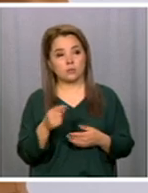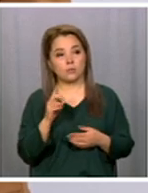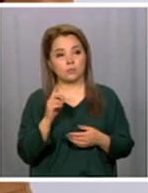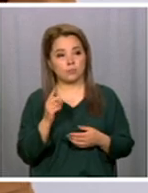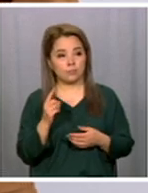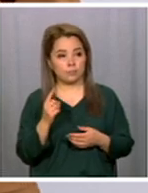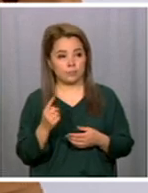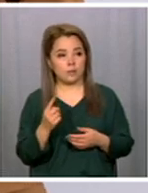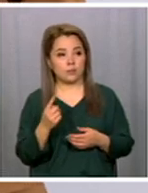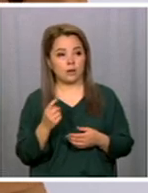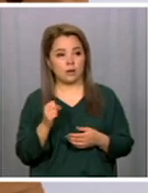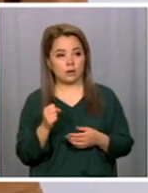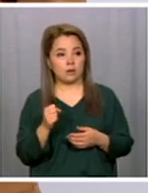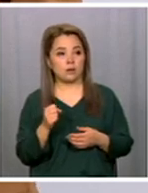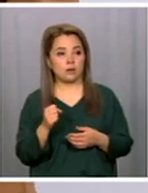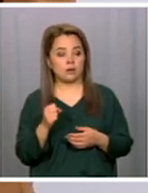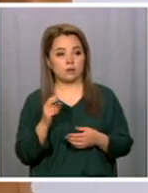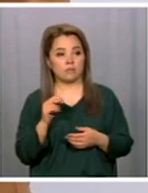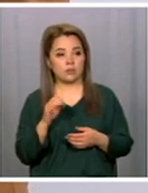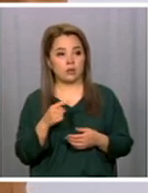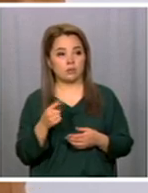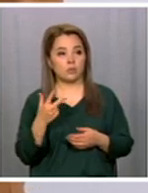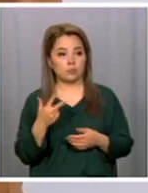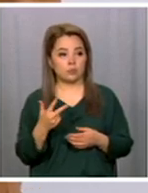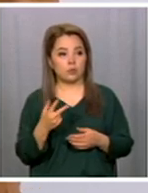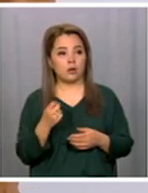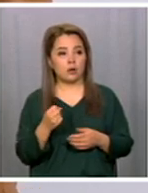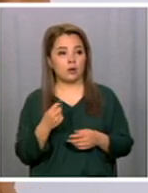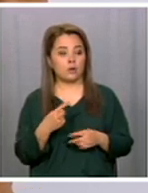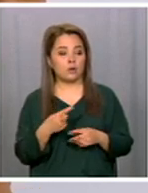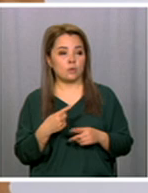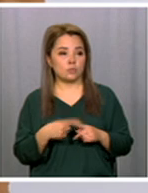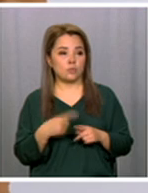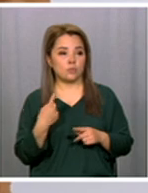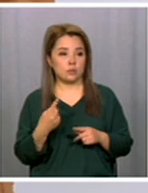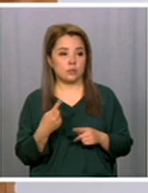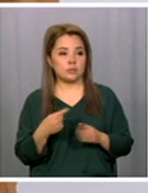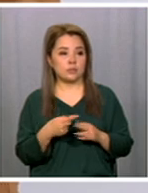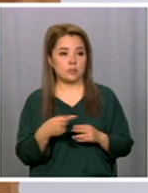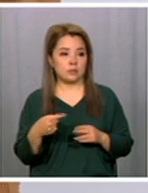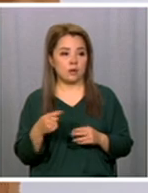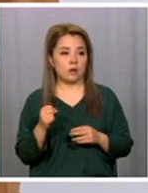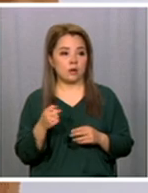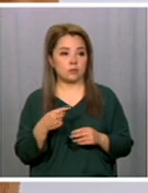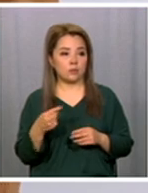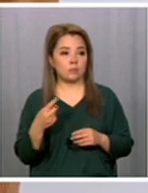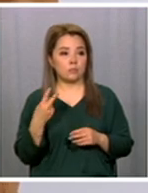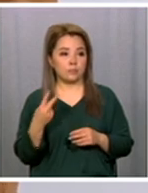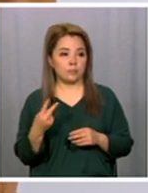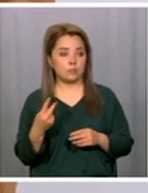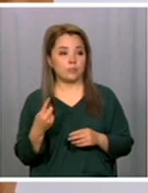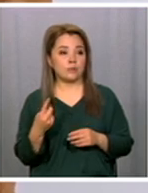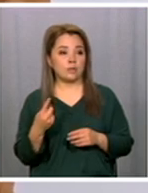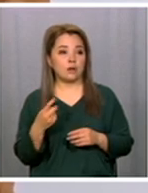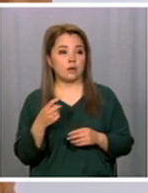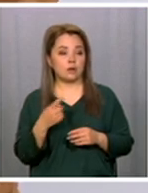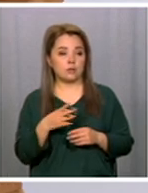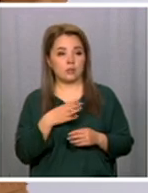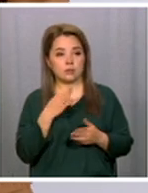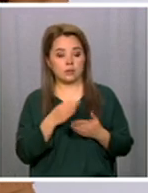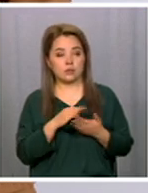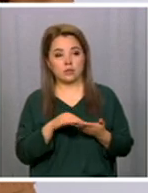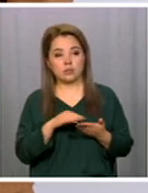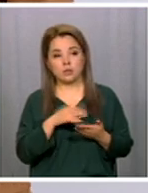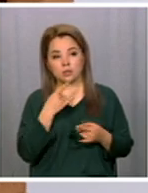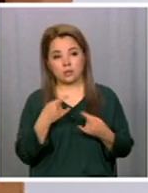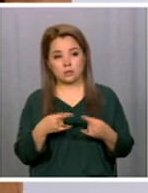азайту А квадрат азайту 3 бөлінген А қосылған 1. Тең. А азайтылған 1-ді, онда А азайту 1 бөлінген